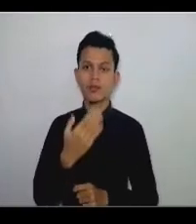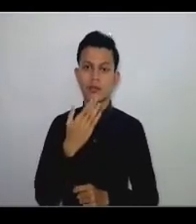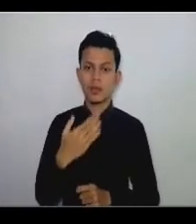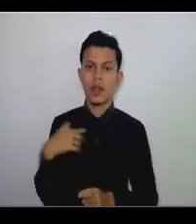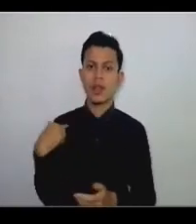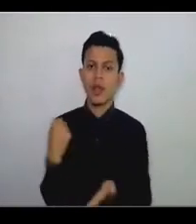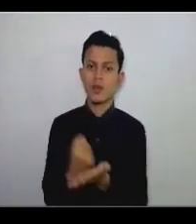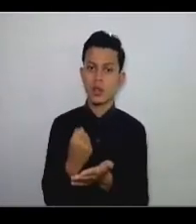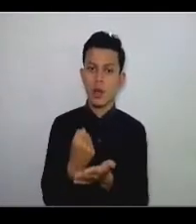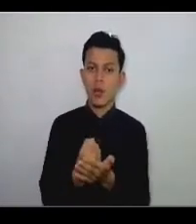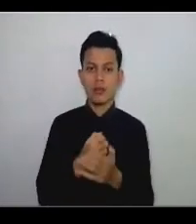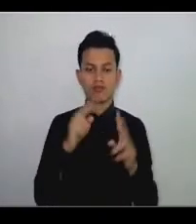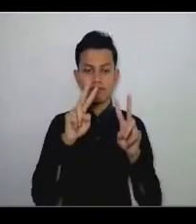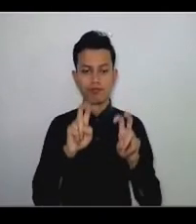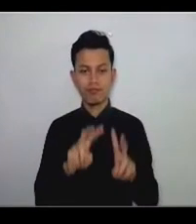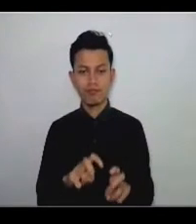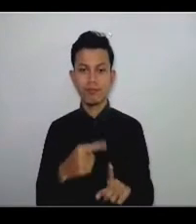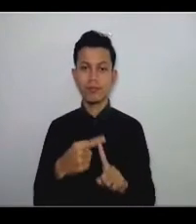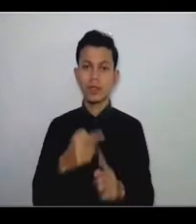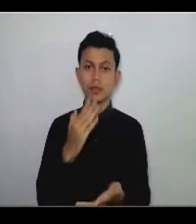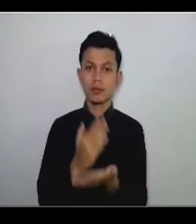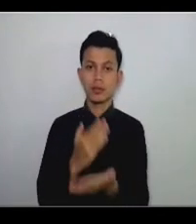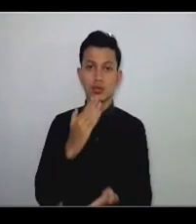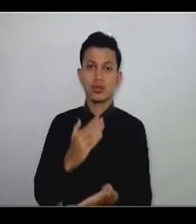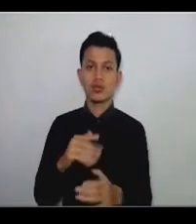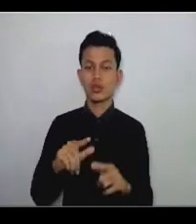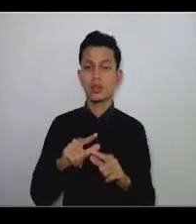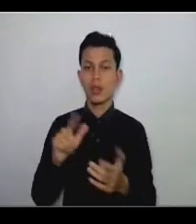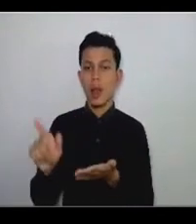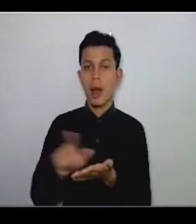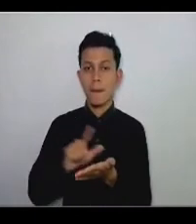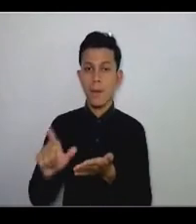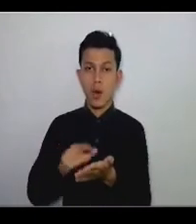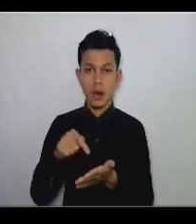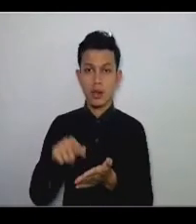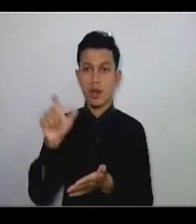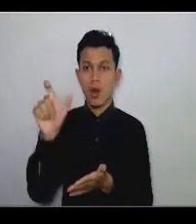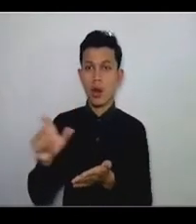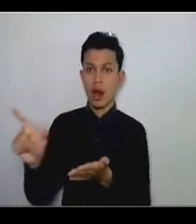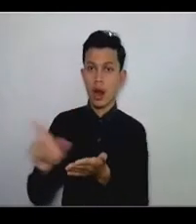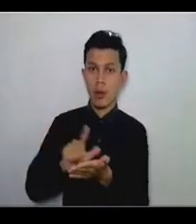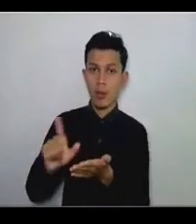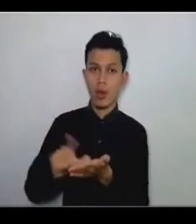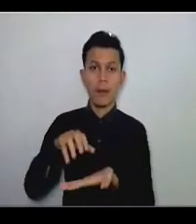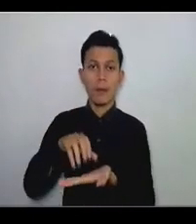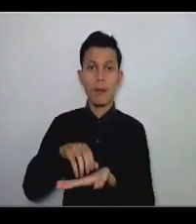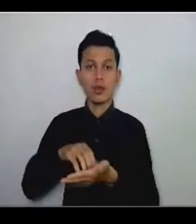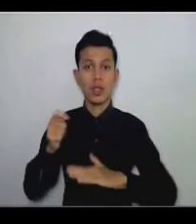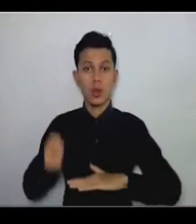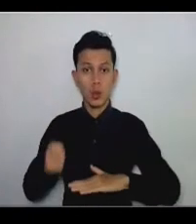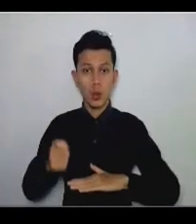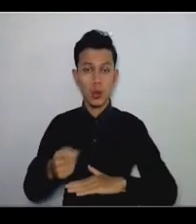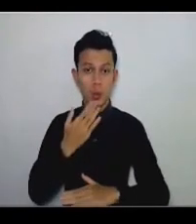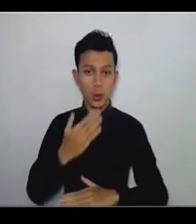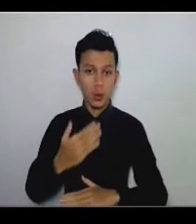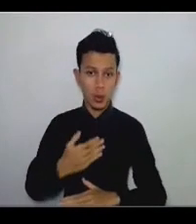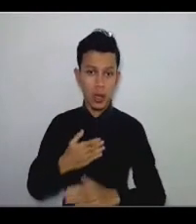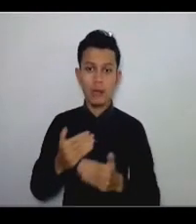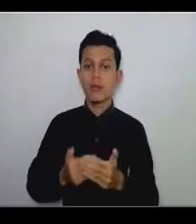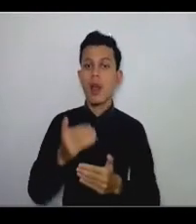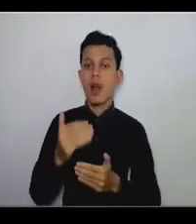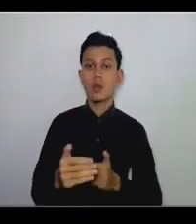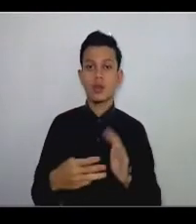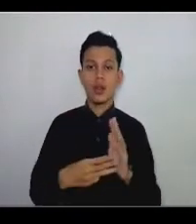memeriksa dan mutus laporan aku dan dan pelapor memiliki kedudukan hukum untuk mengajukan laporan selanjutnya majelis